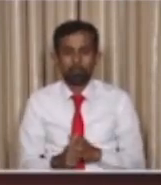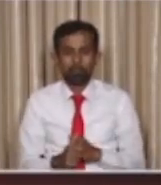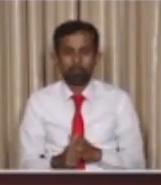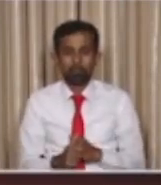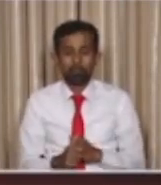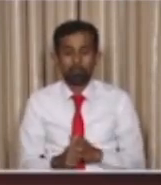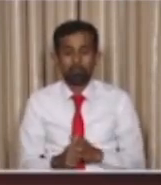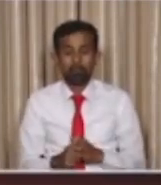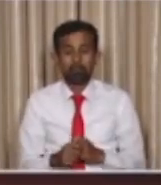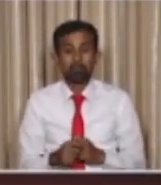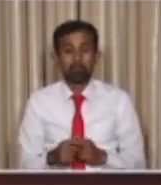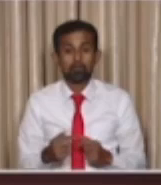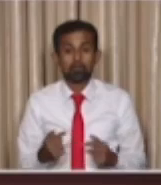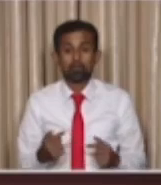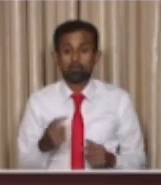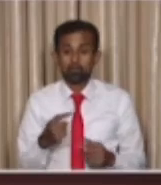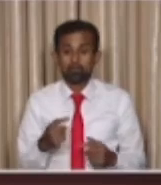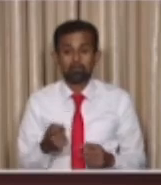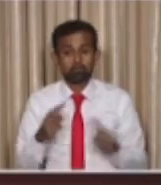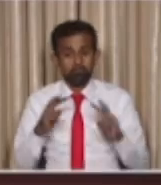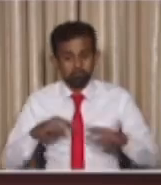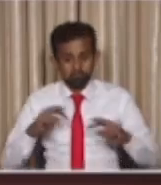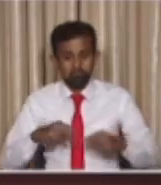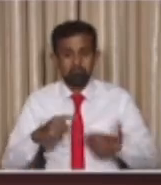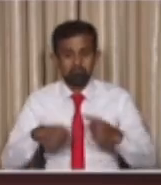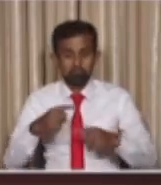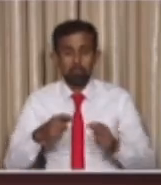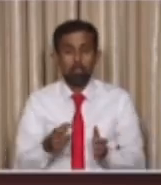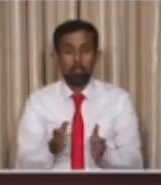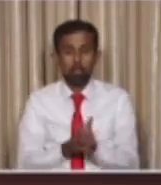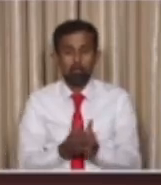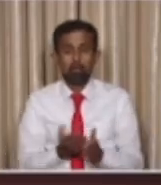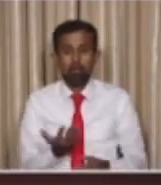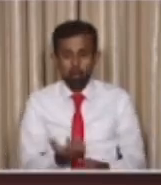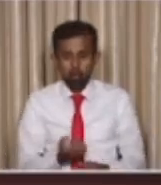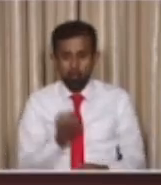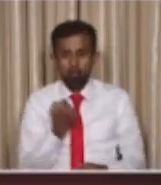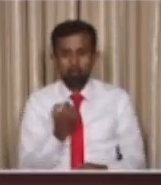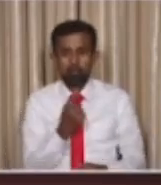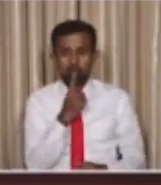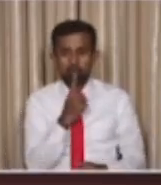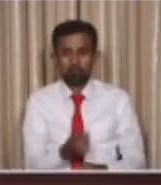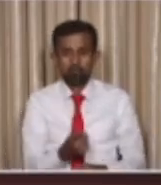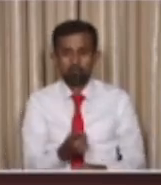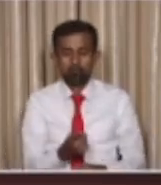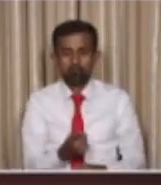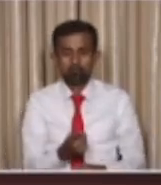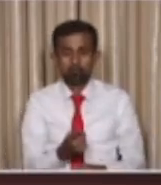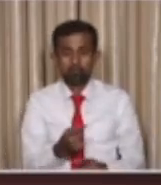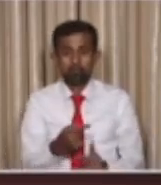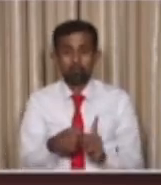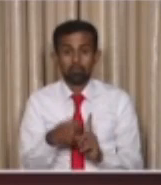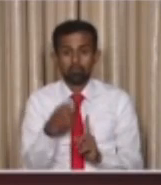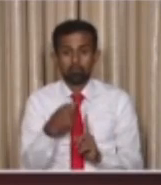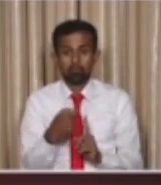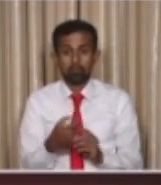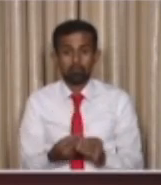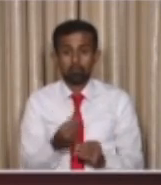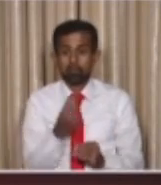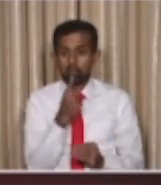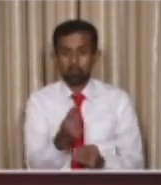නොකඩවා රැස් වෙන සහ නොකඩවා විමර්ශනය කරන කමිටුවක් අවශ්‍යයි කියන කාරණේ පෙන්ලා දුන්නා. මොකද ඒවායේ ප්‍රගතිය අපි වාර්තා කරන්නේ